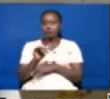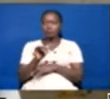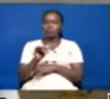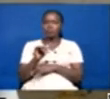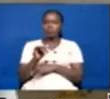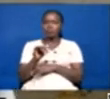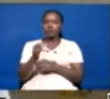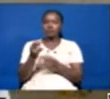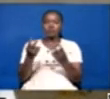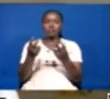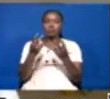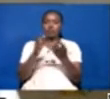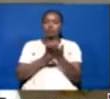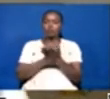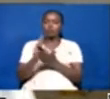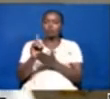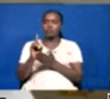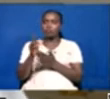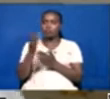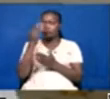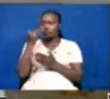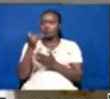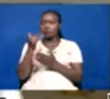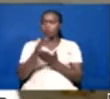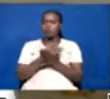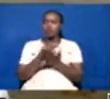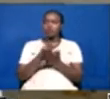ya KBC Channel 1, manake tutaweza kuwaletea ripoti hii